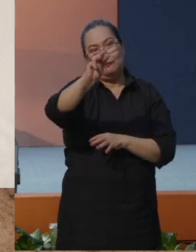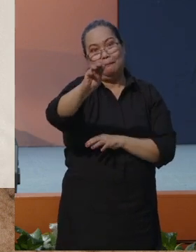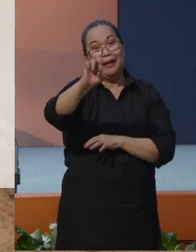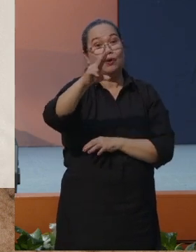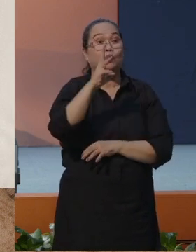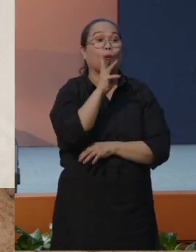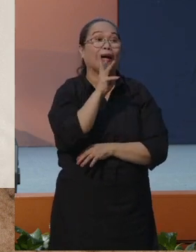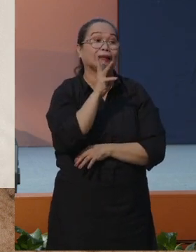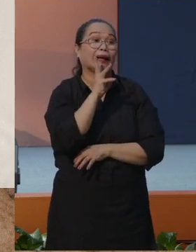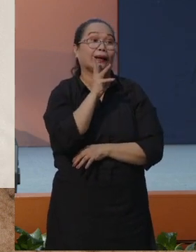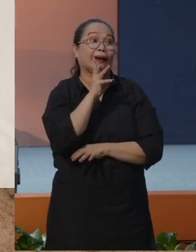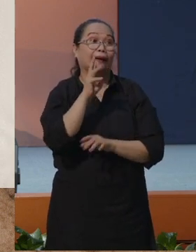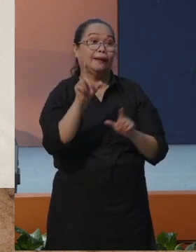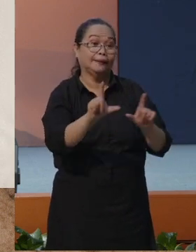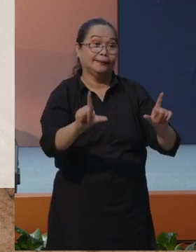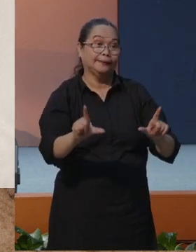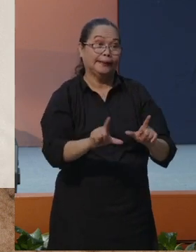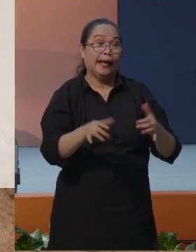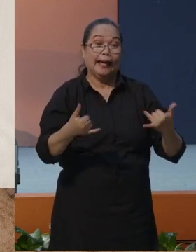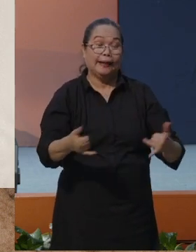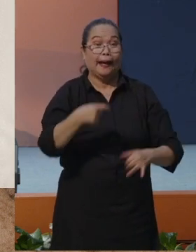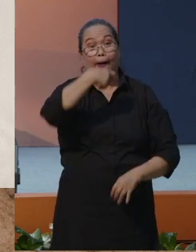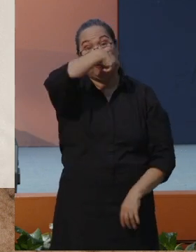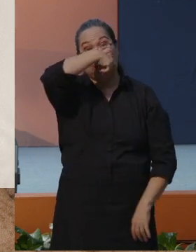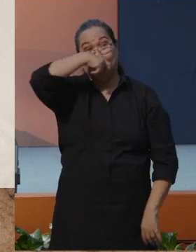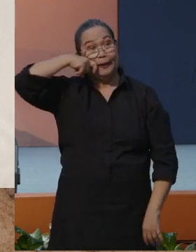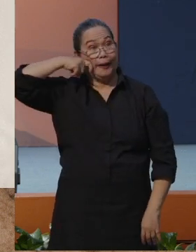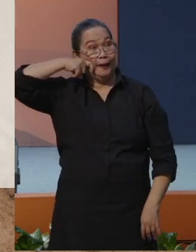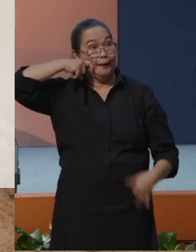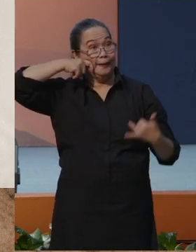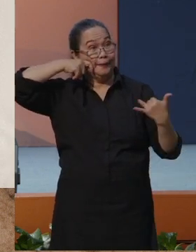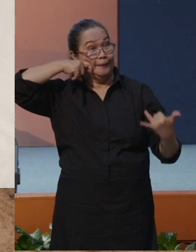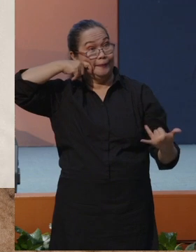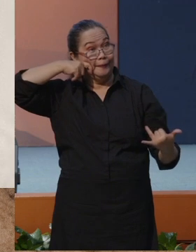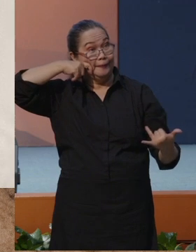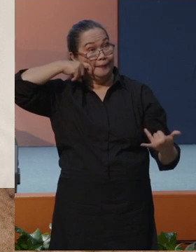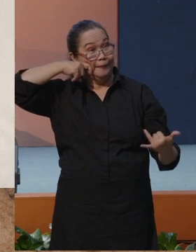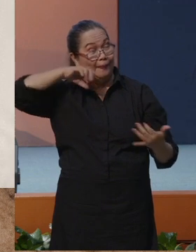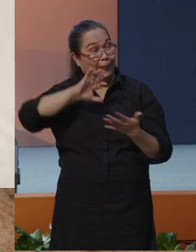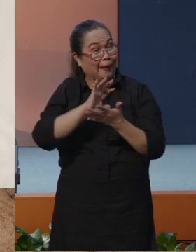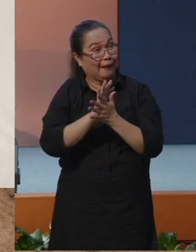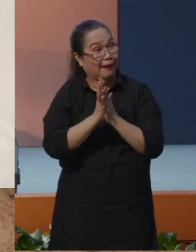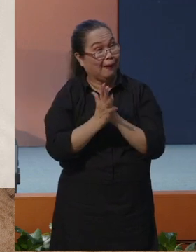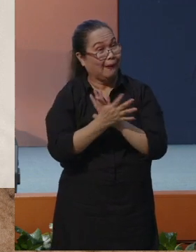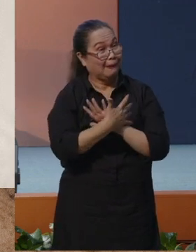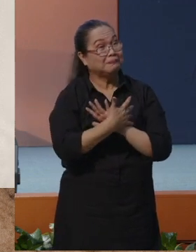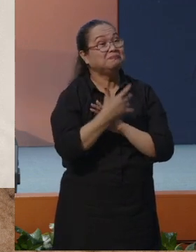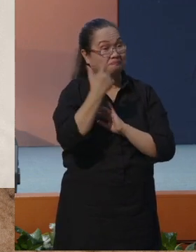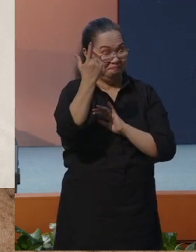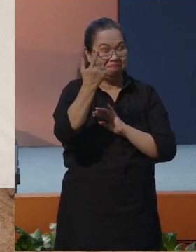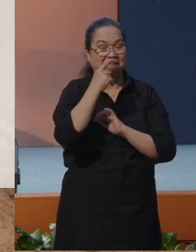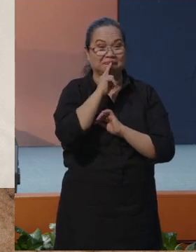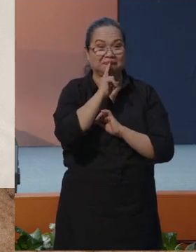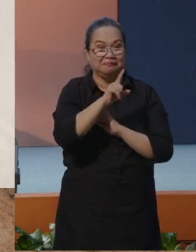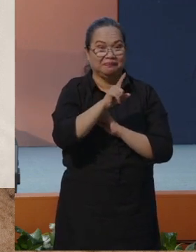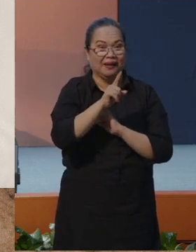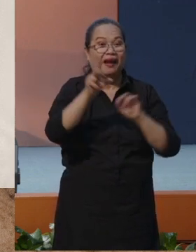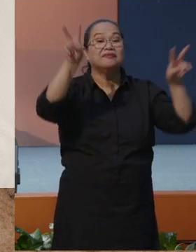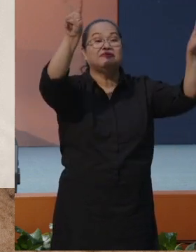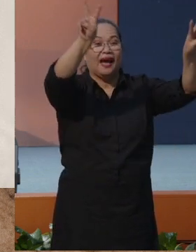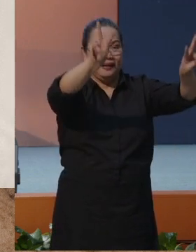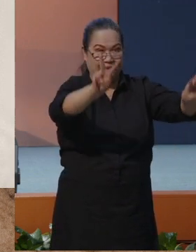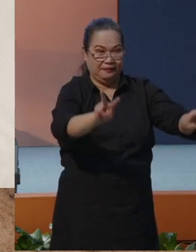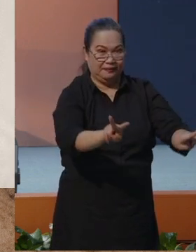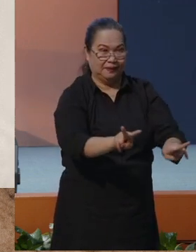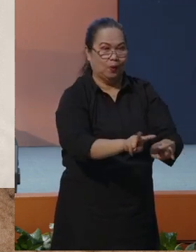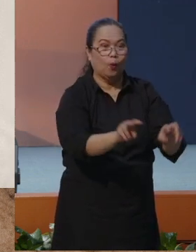Ngayon, wala na pong tubig doon, natuyo na. Naging fertile valley siya, the Valley of Hulak. No? So